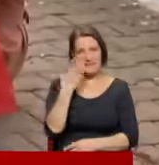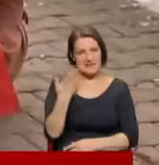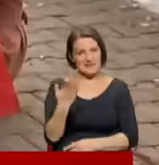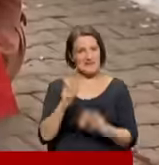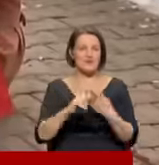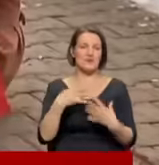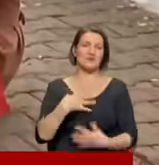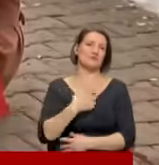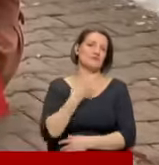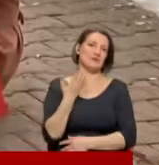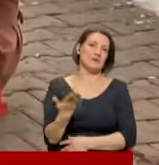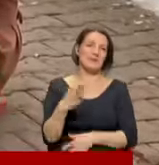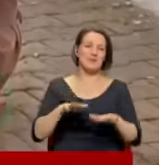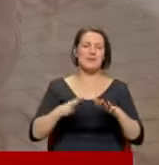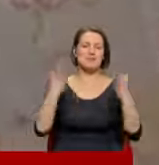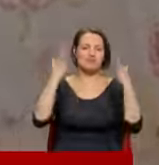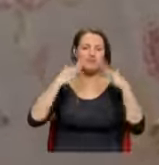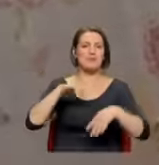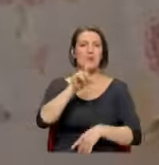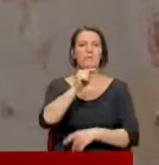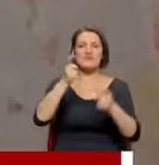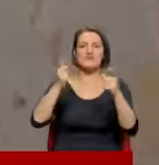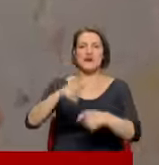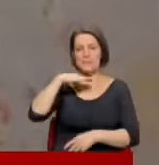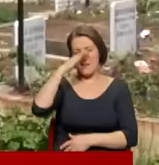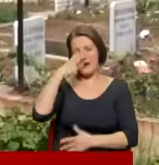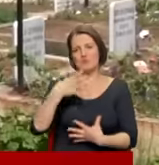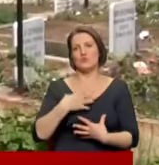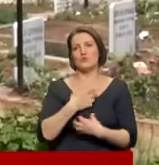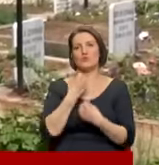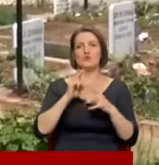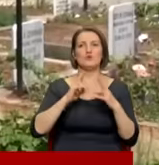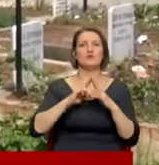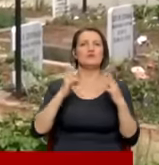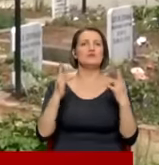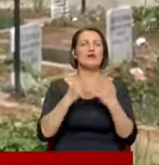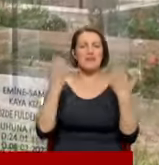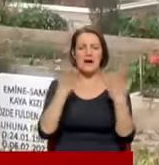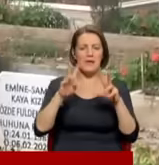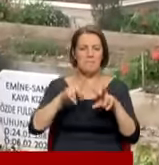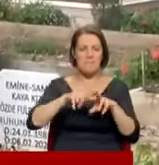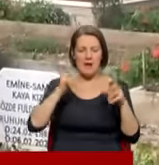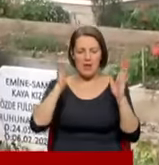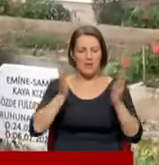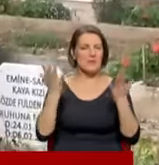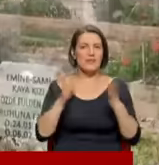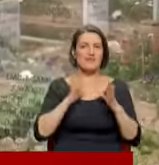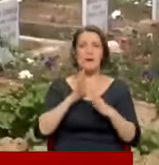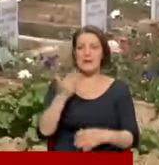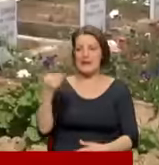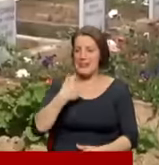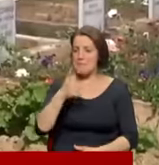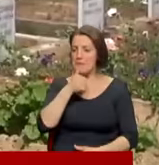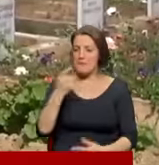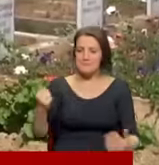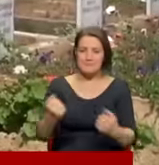ve acısıyla. Depremin yıktığı 11 şehirde bayram buruktu. Dünya kadar malım olsa ne ki? Gelip de baba diyerekten